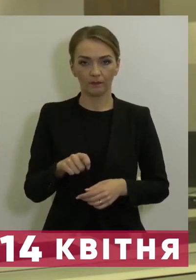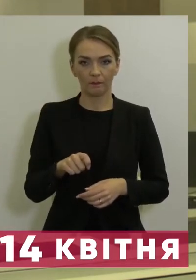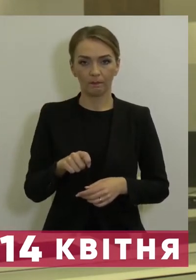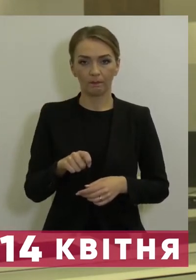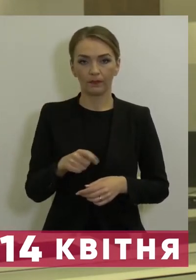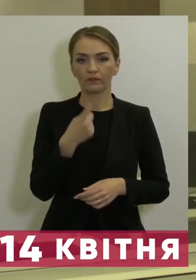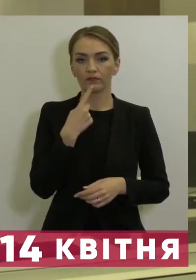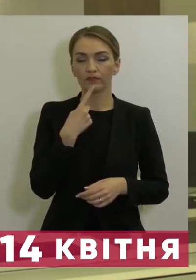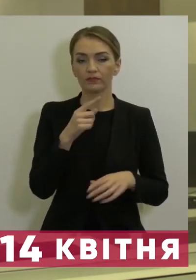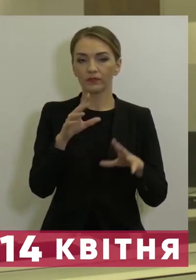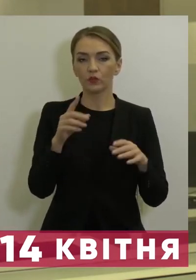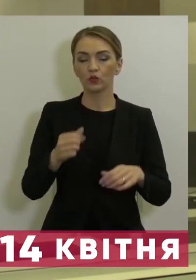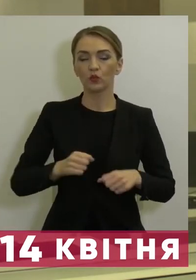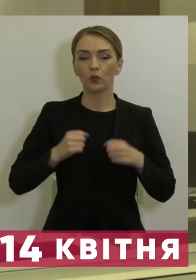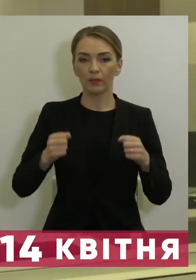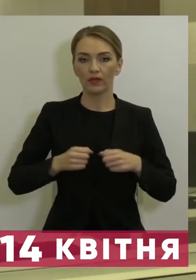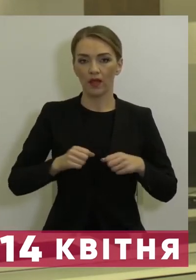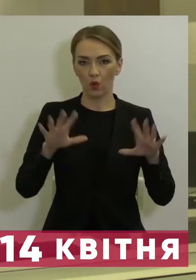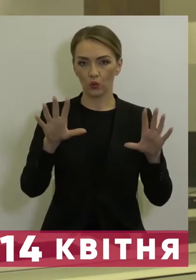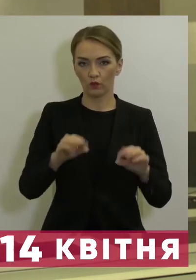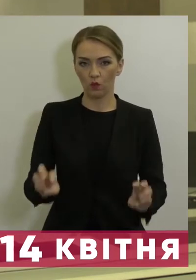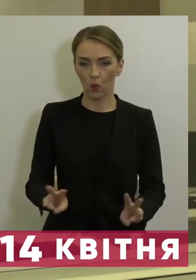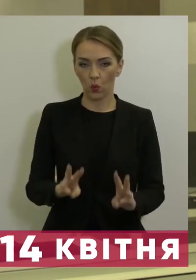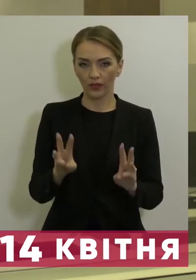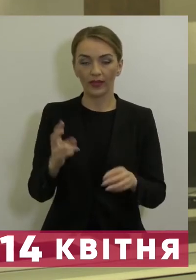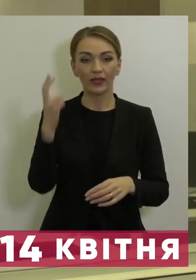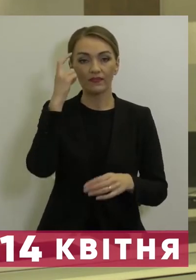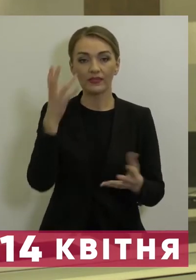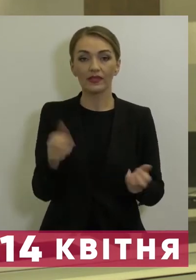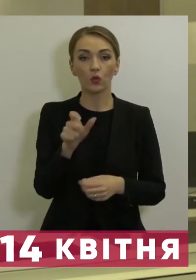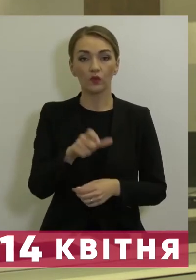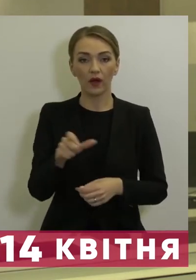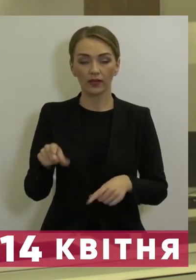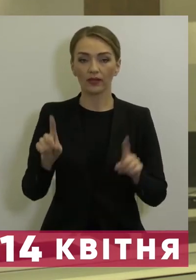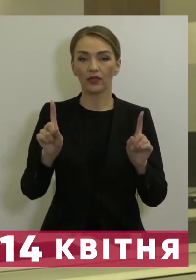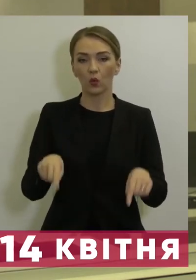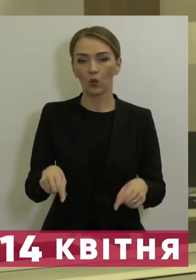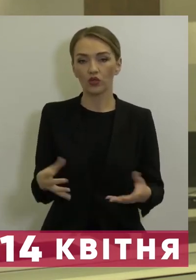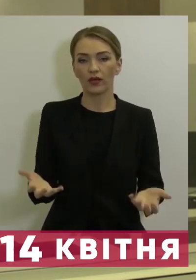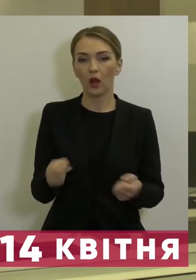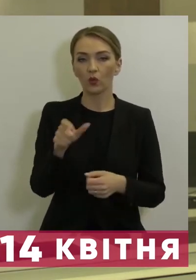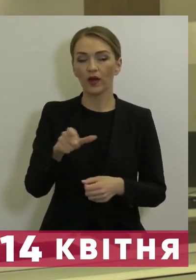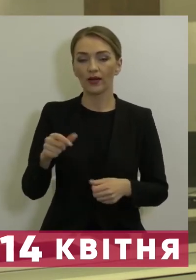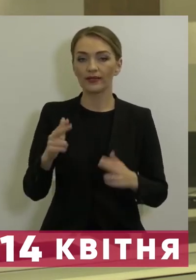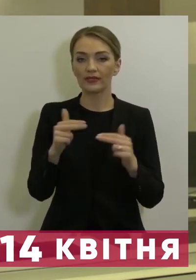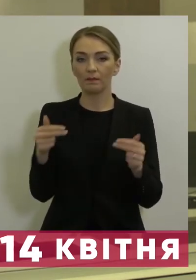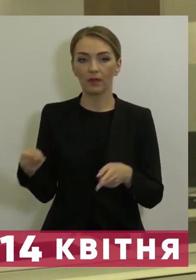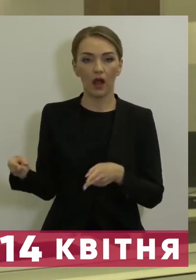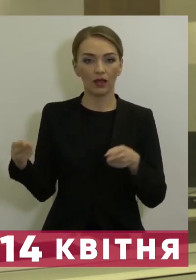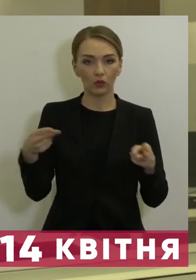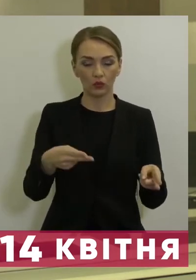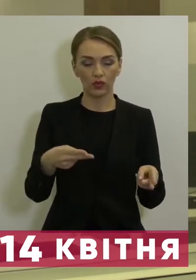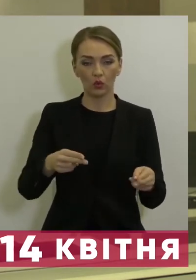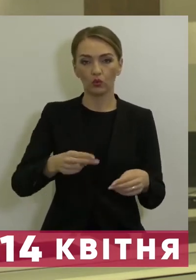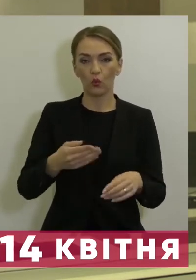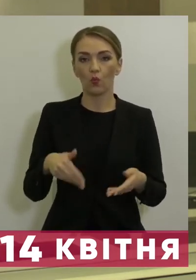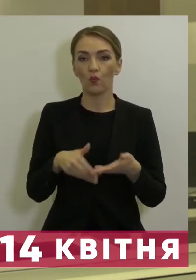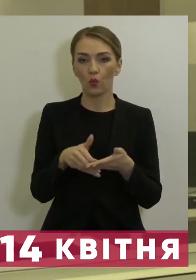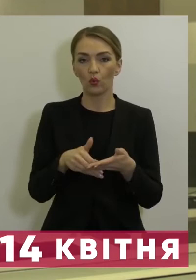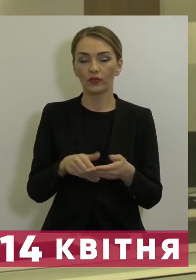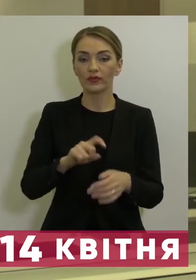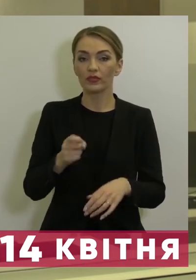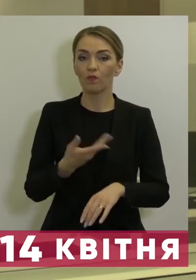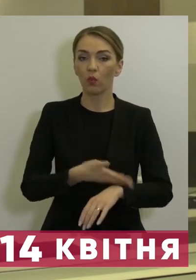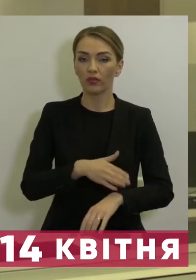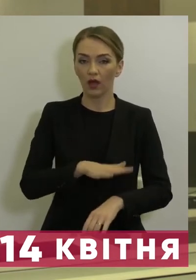зупиняють вогонь і київські рятувальники також. Також рятувальники з Дніпра йдуть на допомогу, з Полтави.